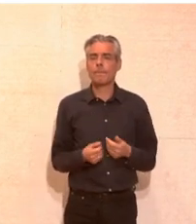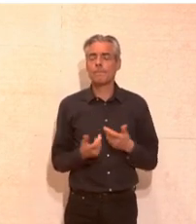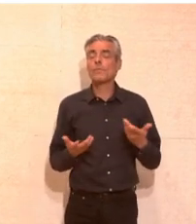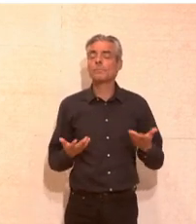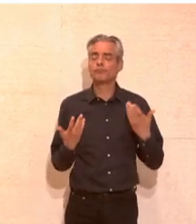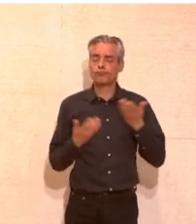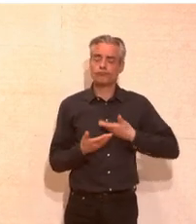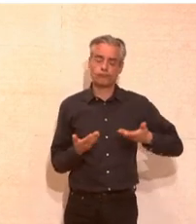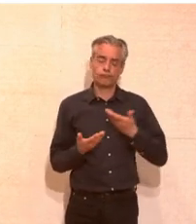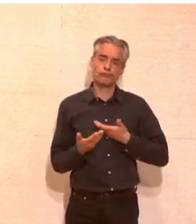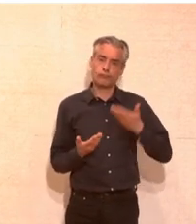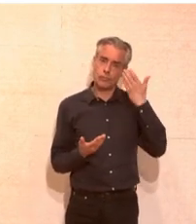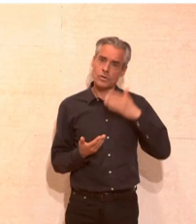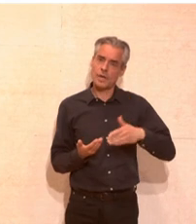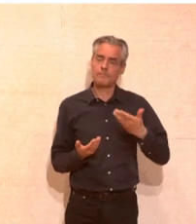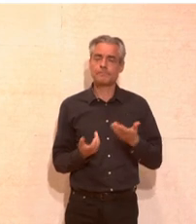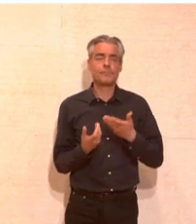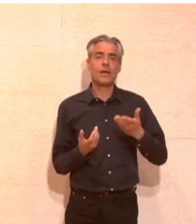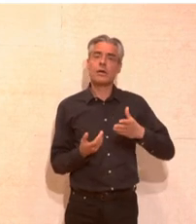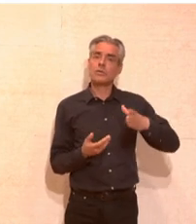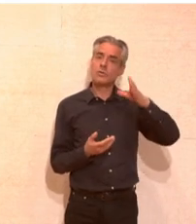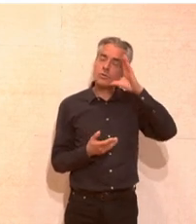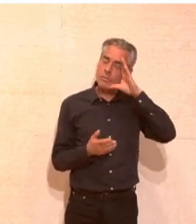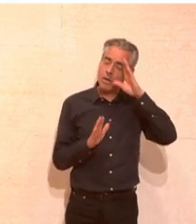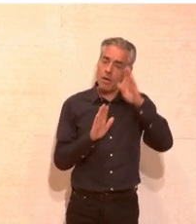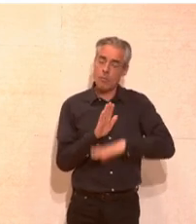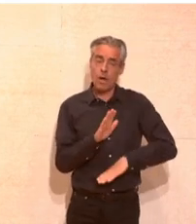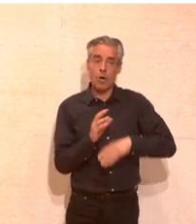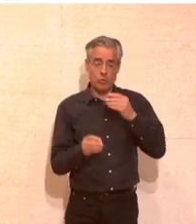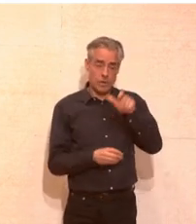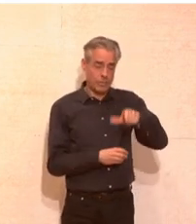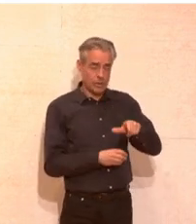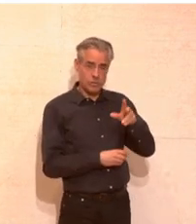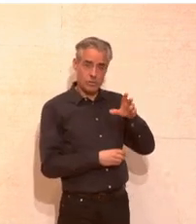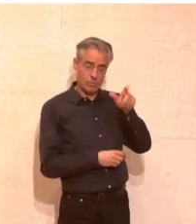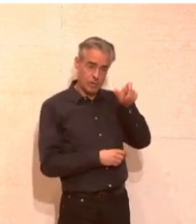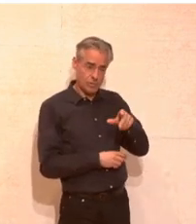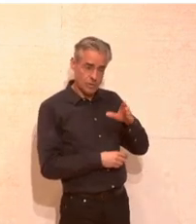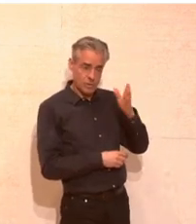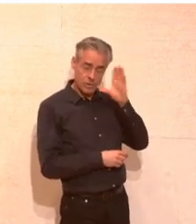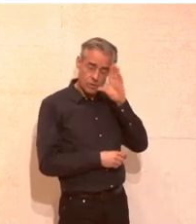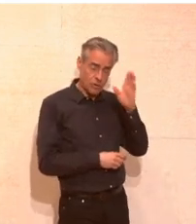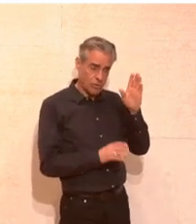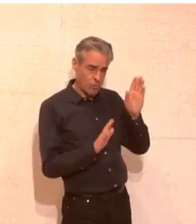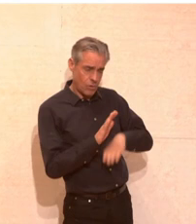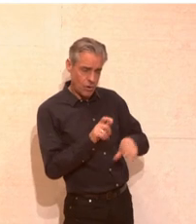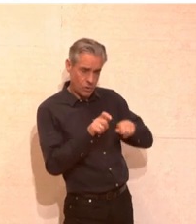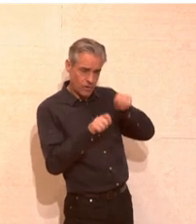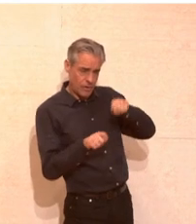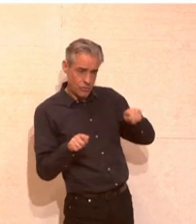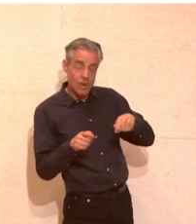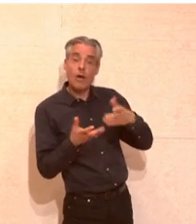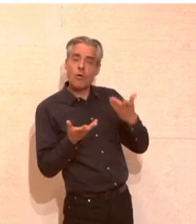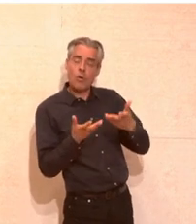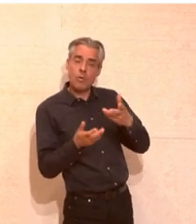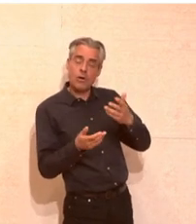ce qu'on sait, c'est que quand on fait des privations de sommeil ou qu'on regarde les gens qui dorment peu, on commence à voir à quoi sert le sommeil. Et là, il y a un